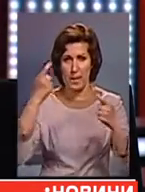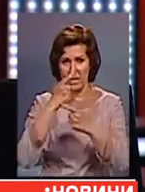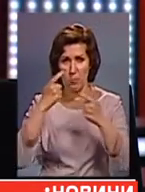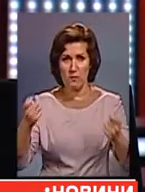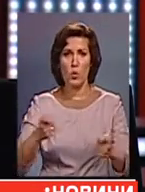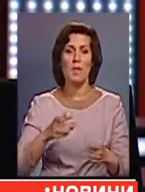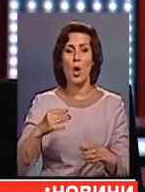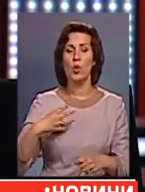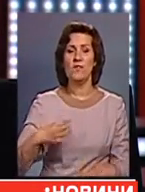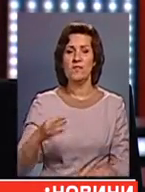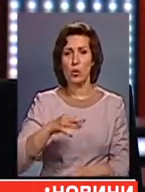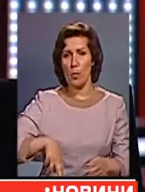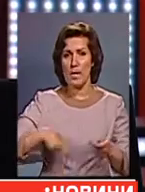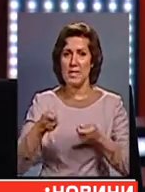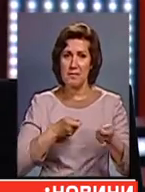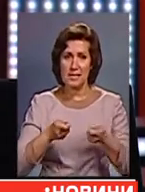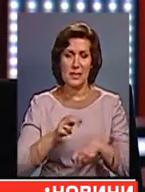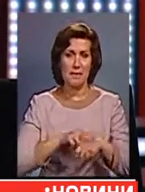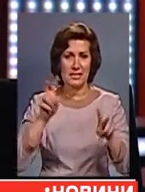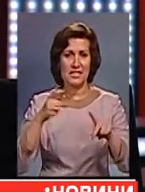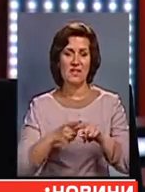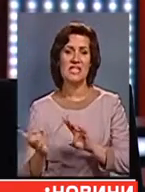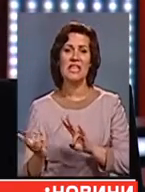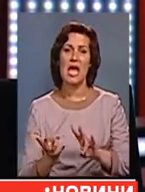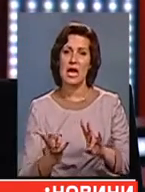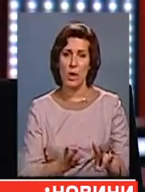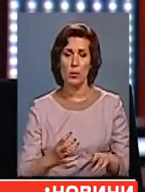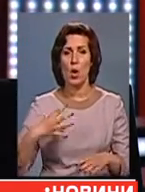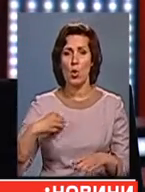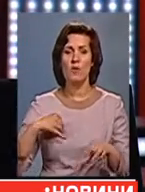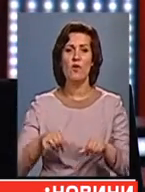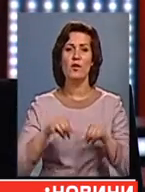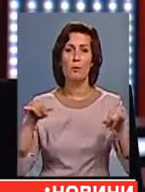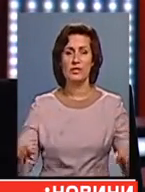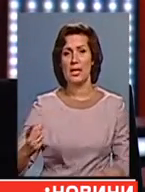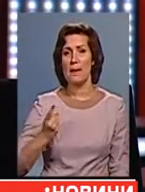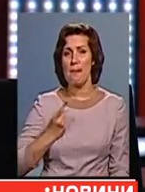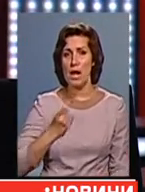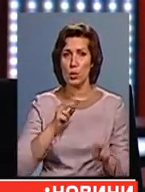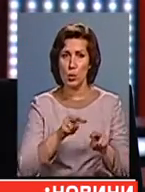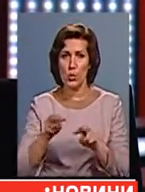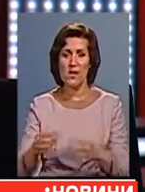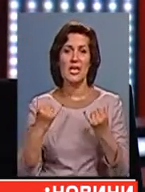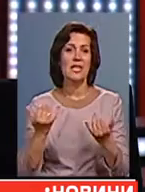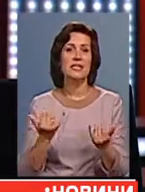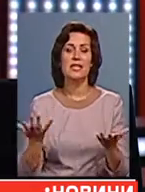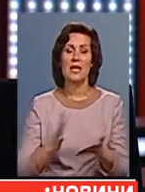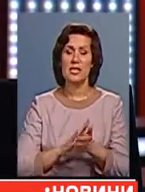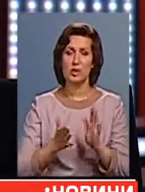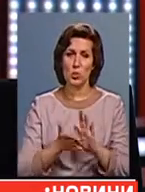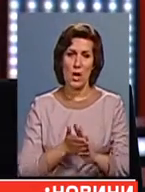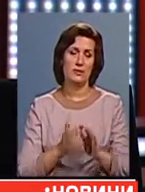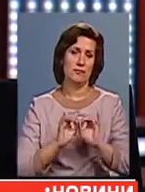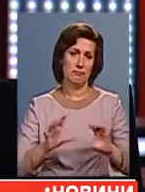Львівській облдержадміністрації. Міліція називає це терактом. У Львові посилили патрулювання. І яка зараз ситуація в місті, новинам